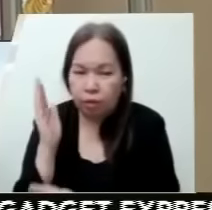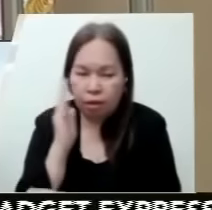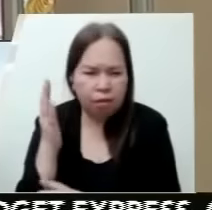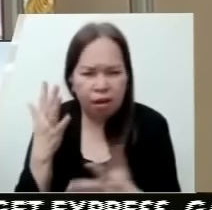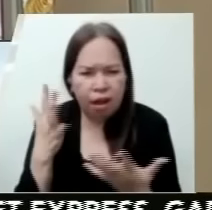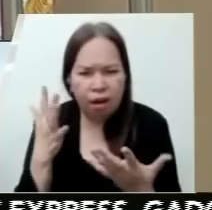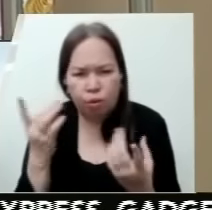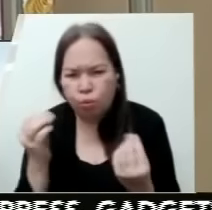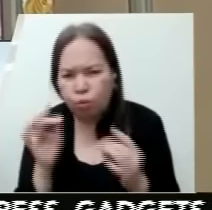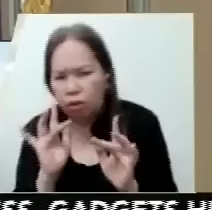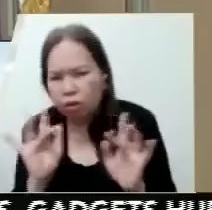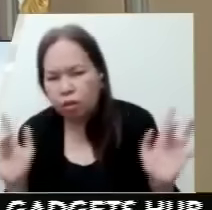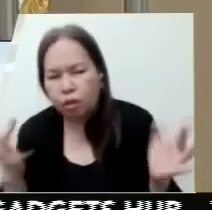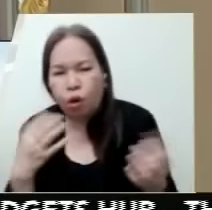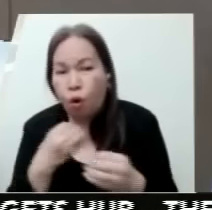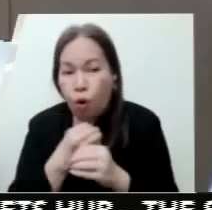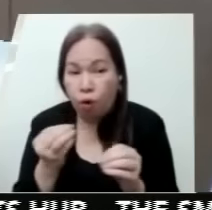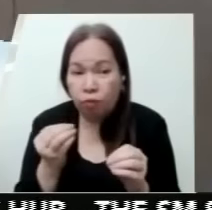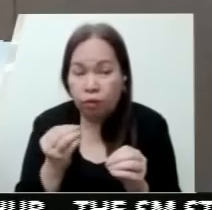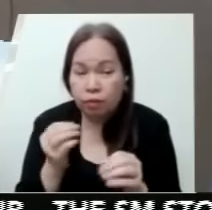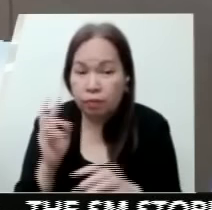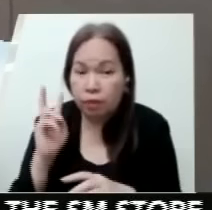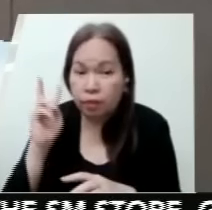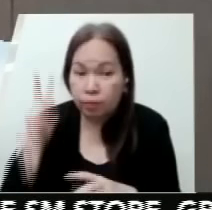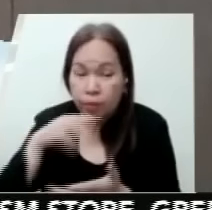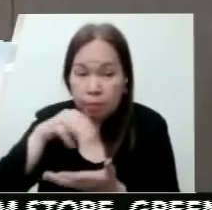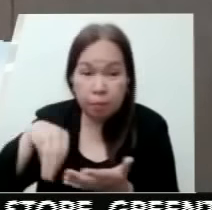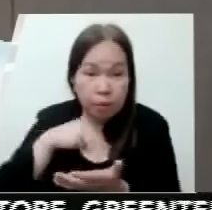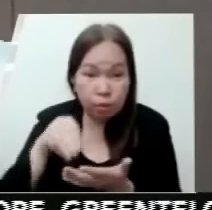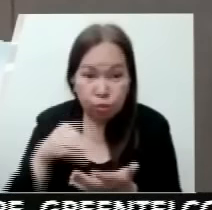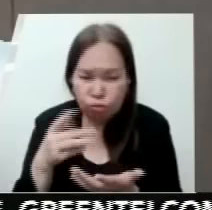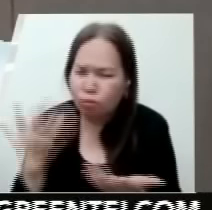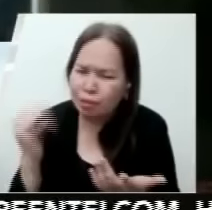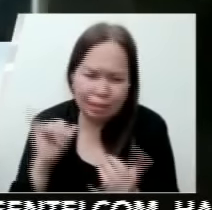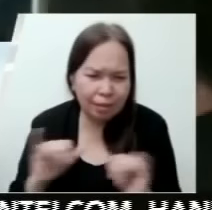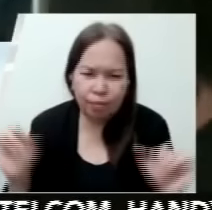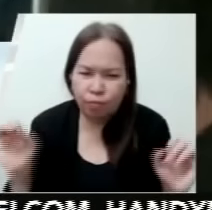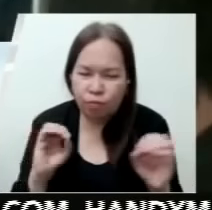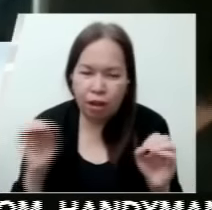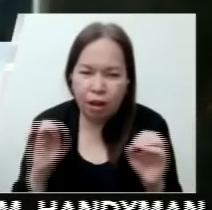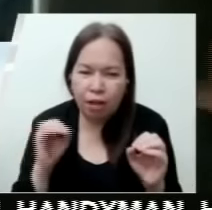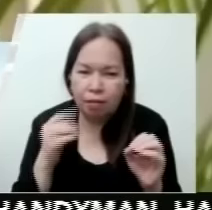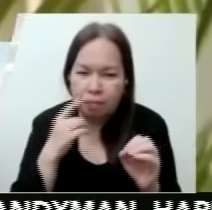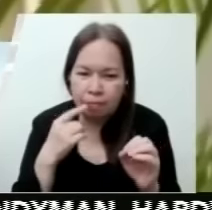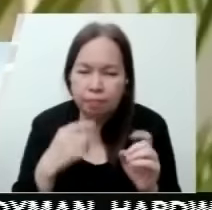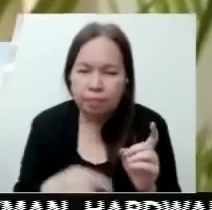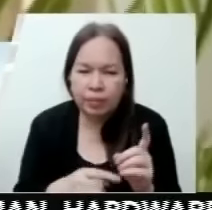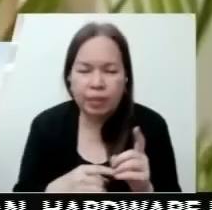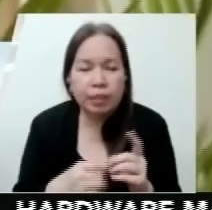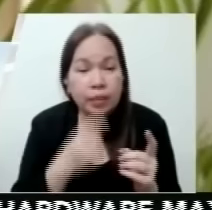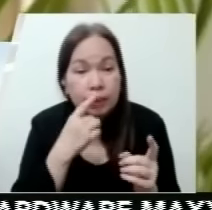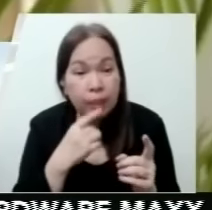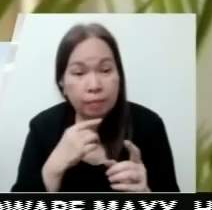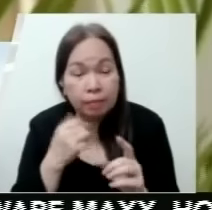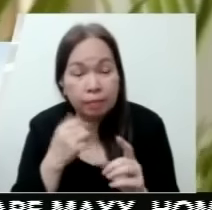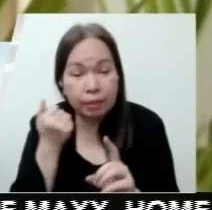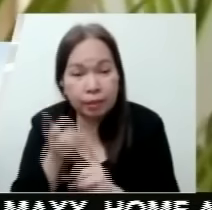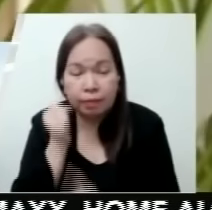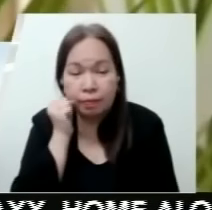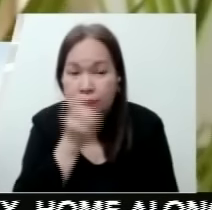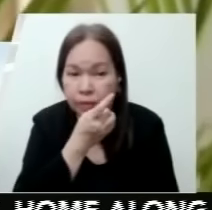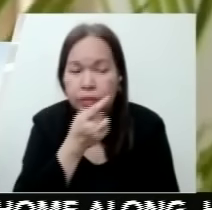sa Office of the Vice President sa Mandaluyong si VP Sara ayon sa isang source doon. Ang sabi ng bise, magsisilbi siya bilang